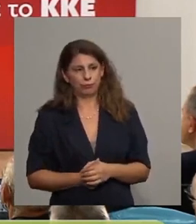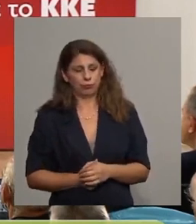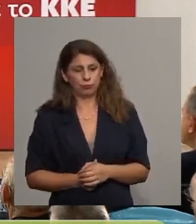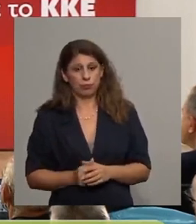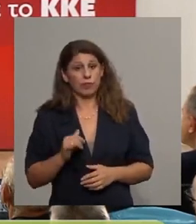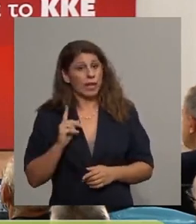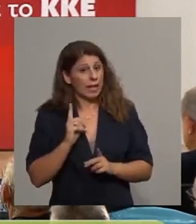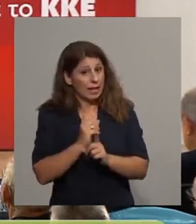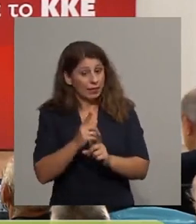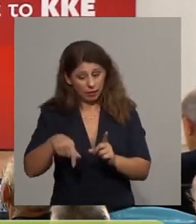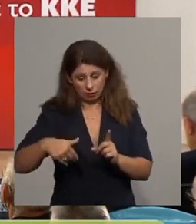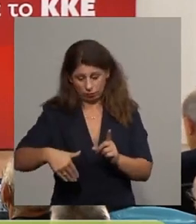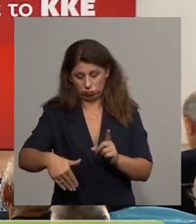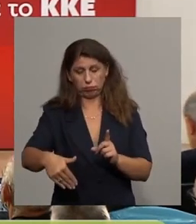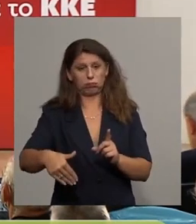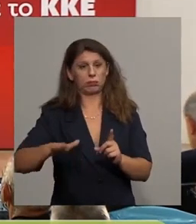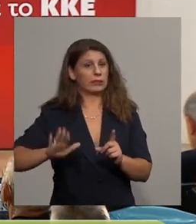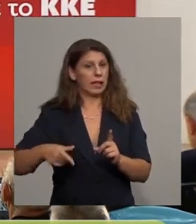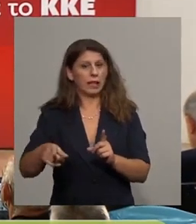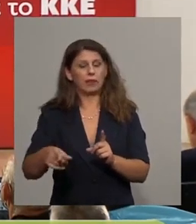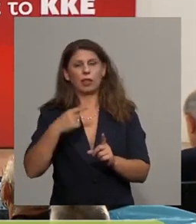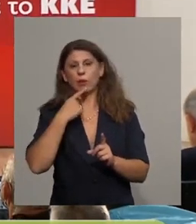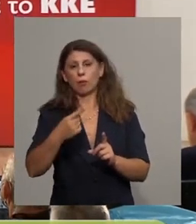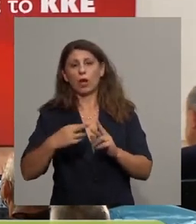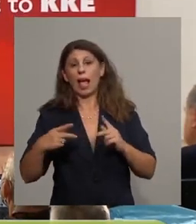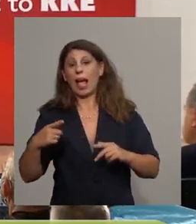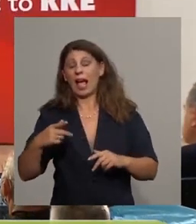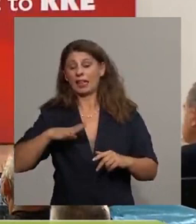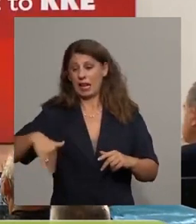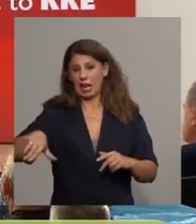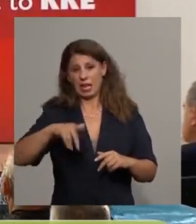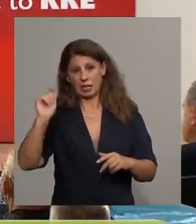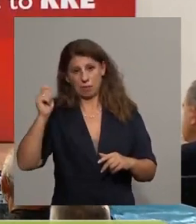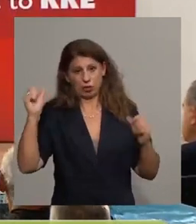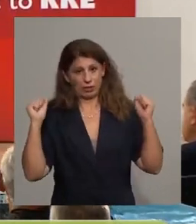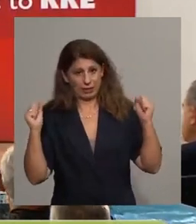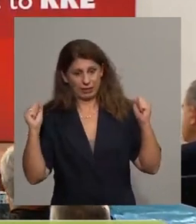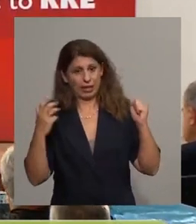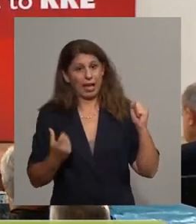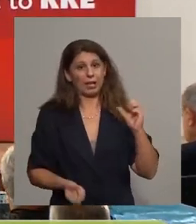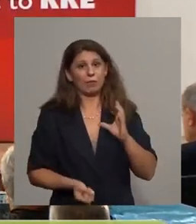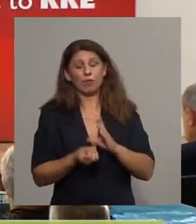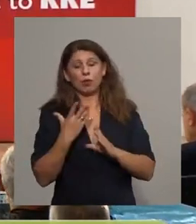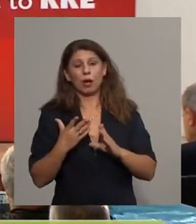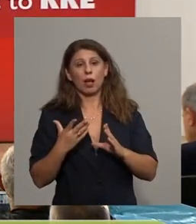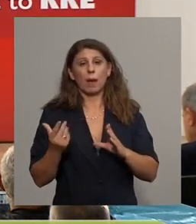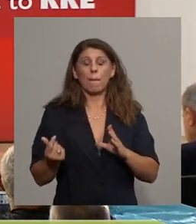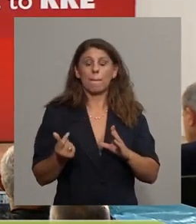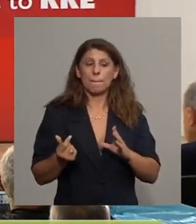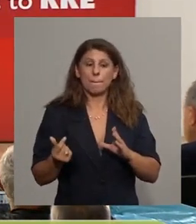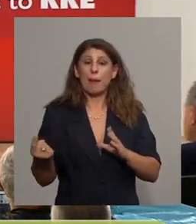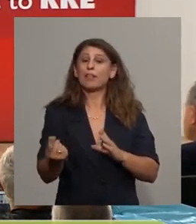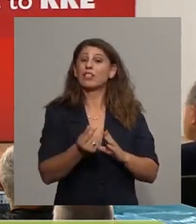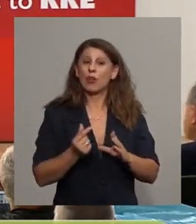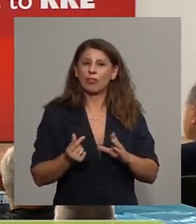τώρα τελευταία, το σύριαλ της αντιλαϊκής πολιτικής στην υγεία έχει νέο επεισόδιο με